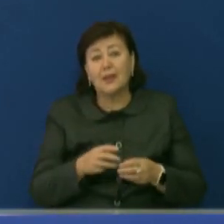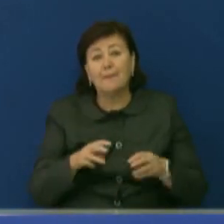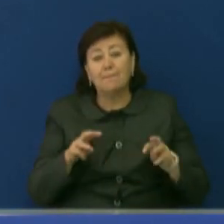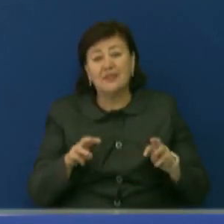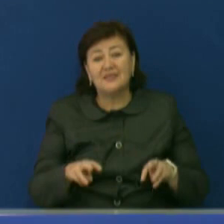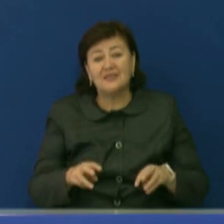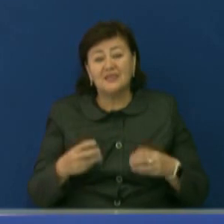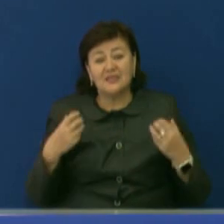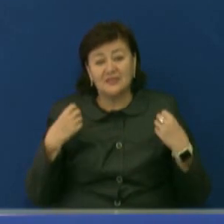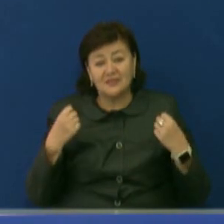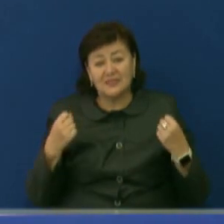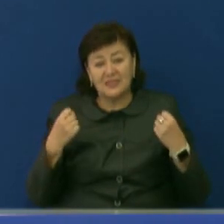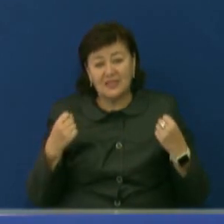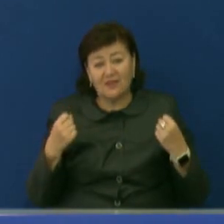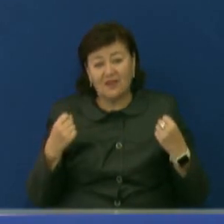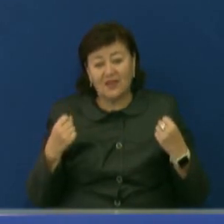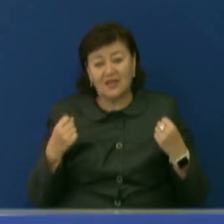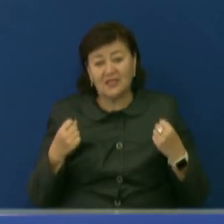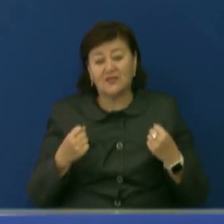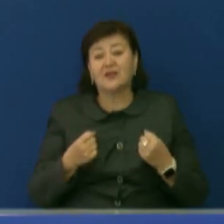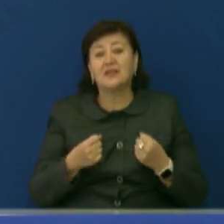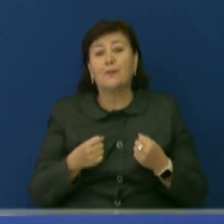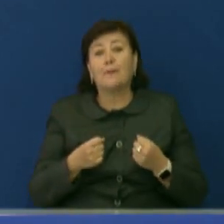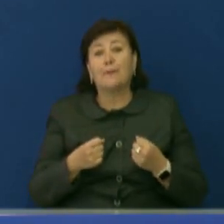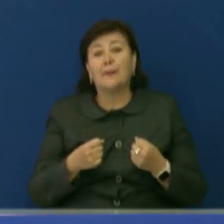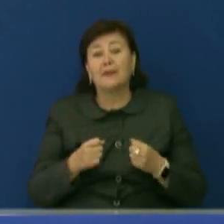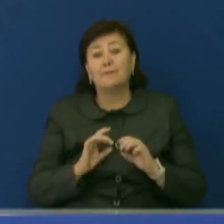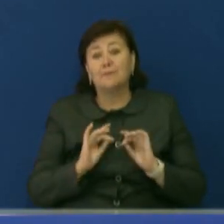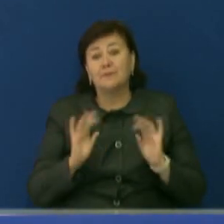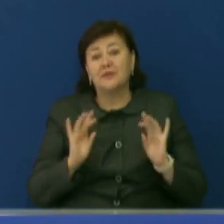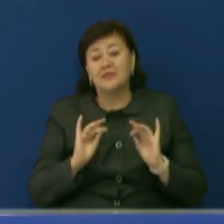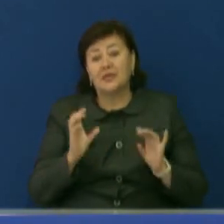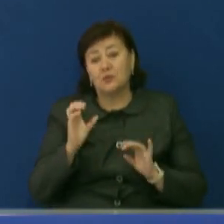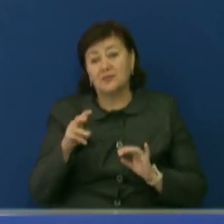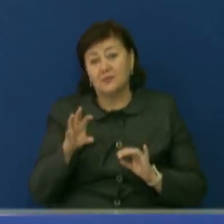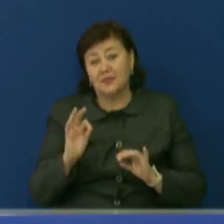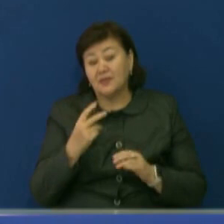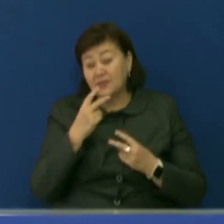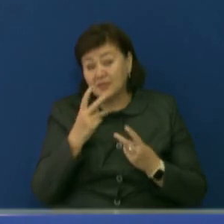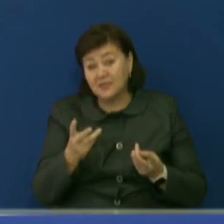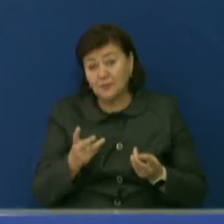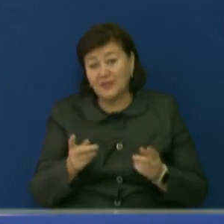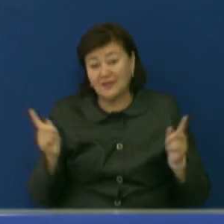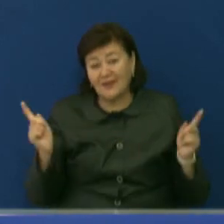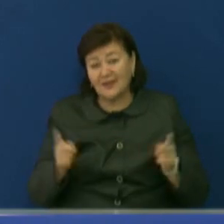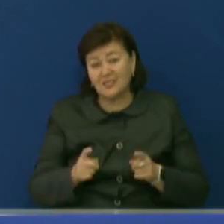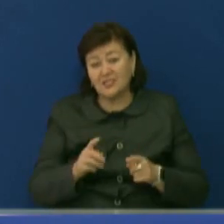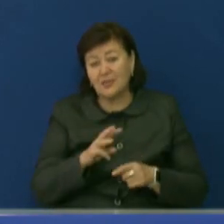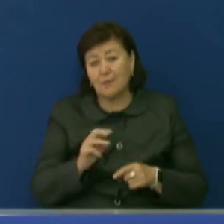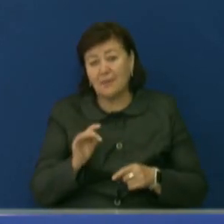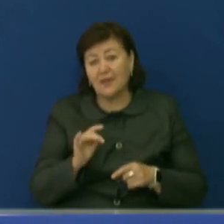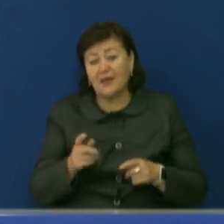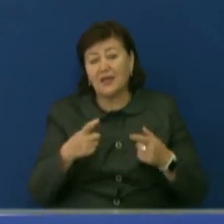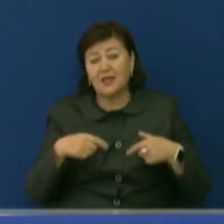Министерства здравоохранения Республики Казахстан Айжан Исмагамбетова, передает Казинформ. Сегодня, несмотря на ограничительные меры, в регионах